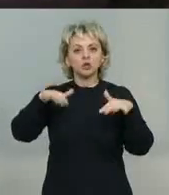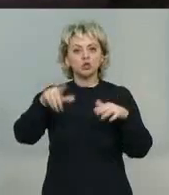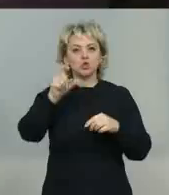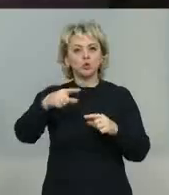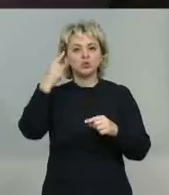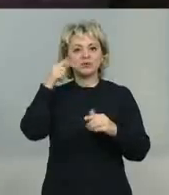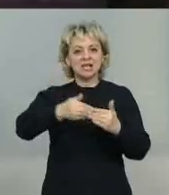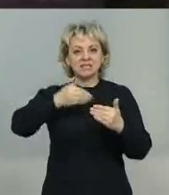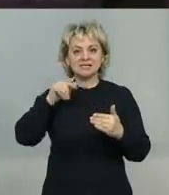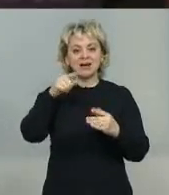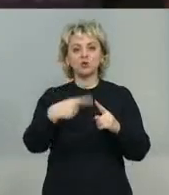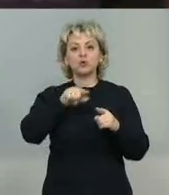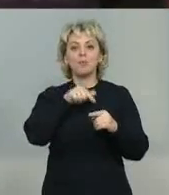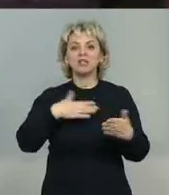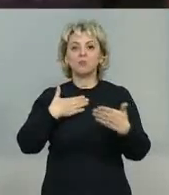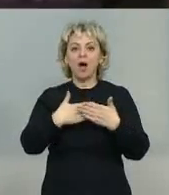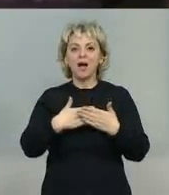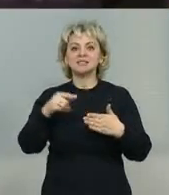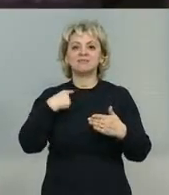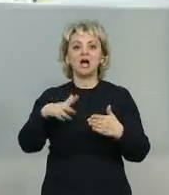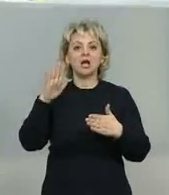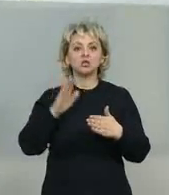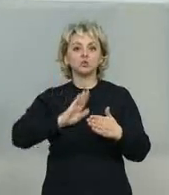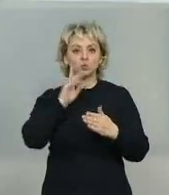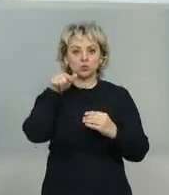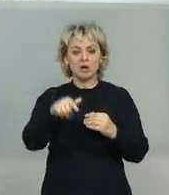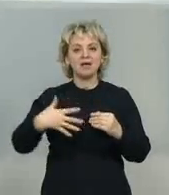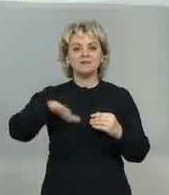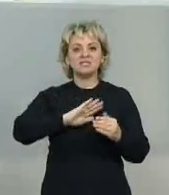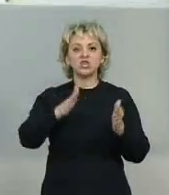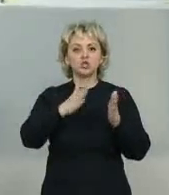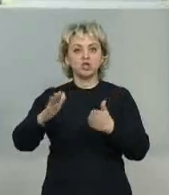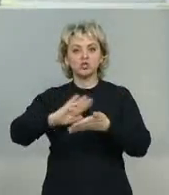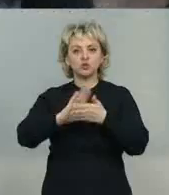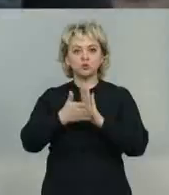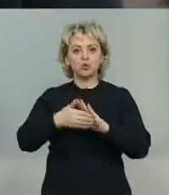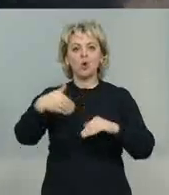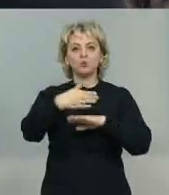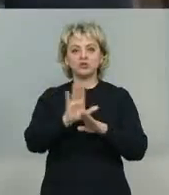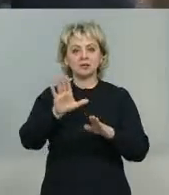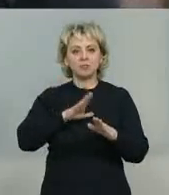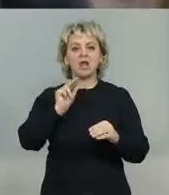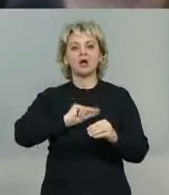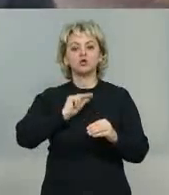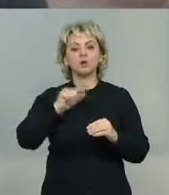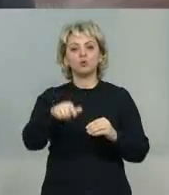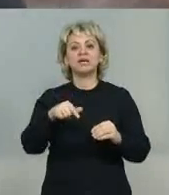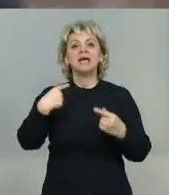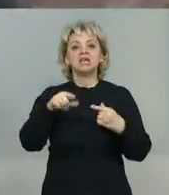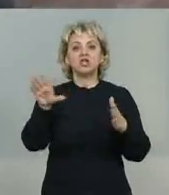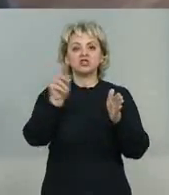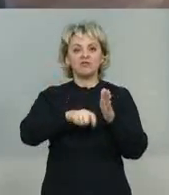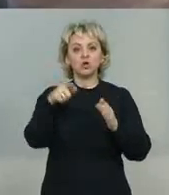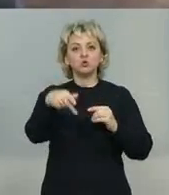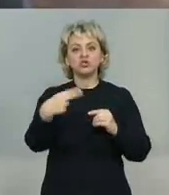люди узнали заранее, поэтому активно отдавали голоса с утра. Все нештатные ситуации на участках были отработаны. И даже выключение